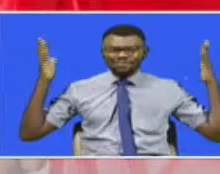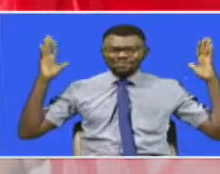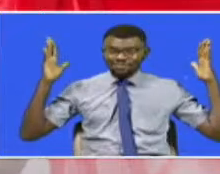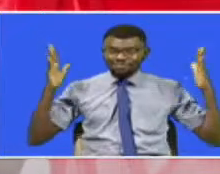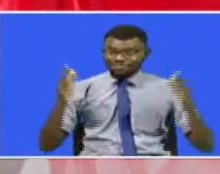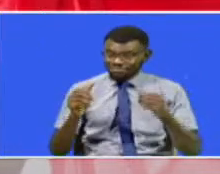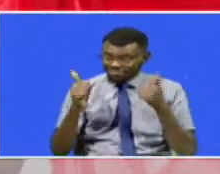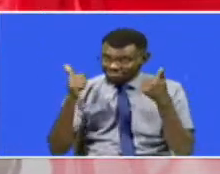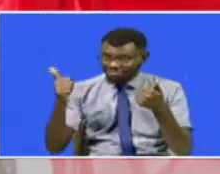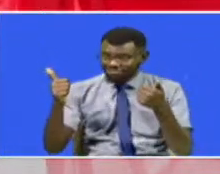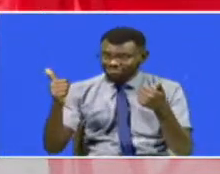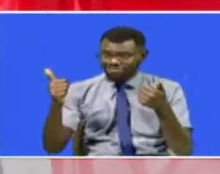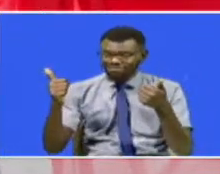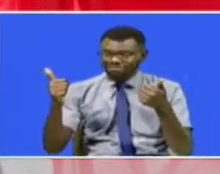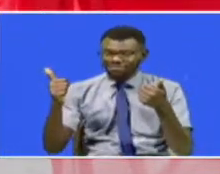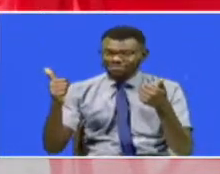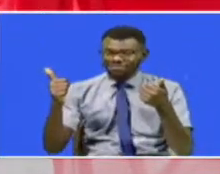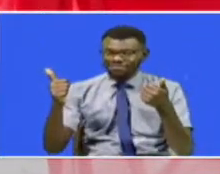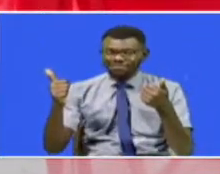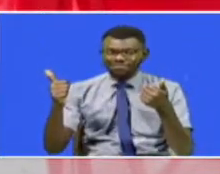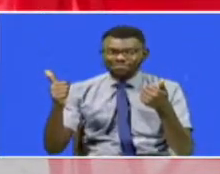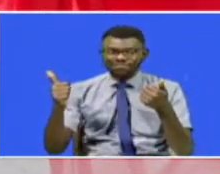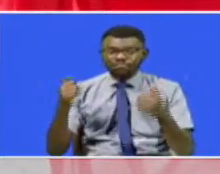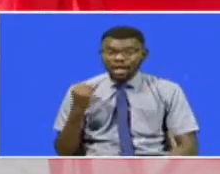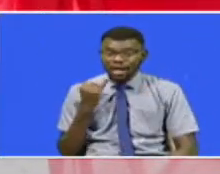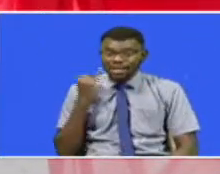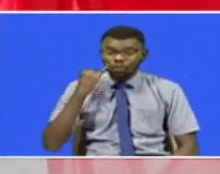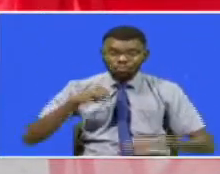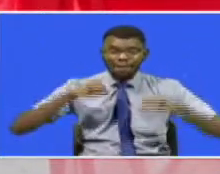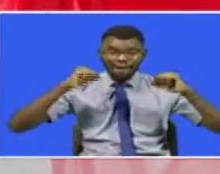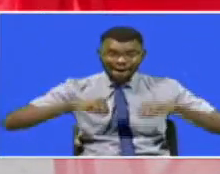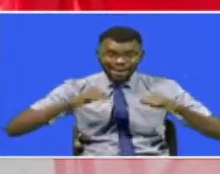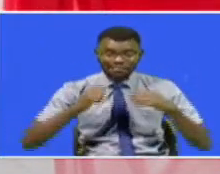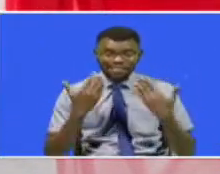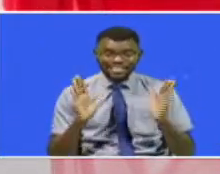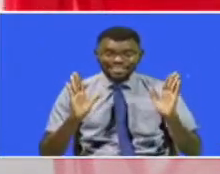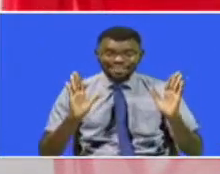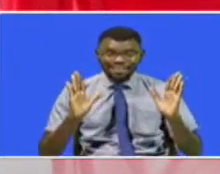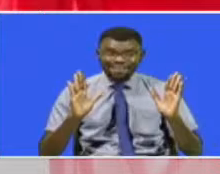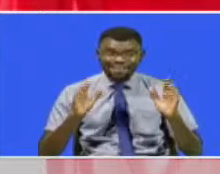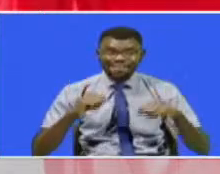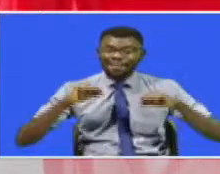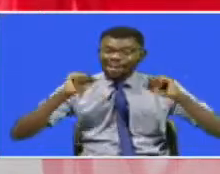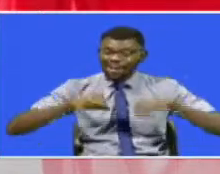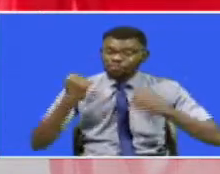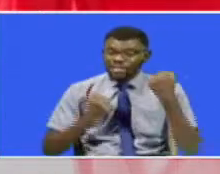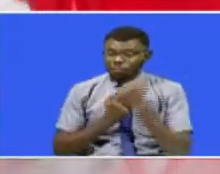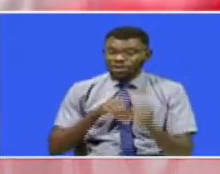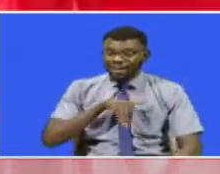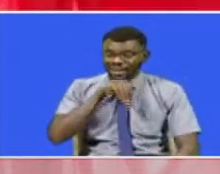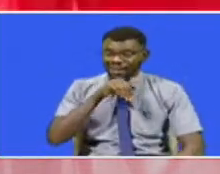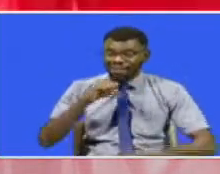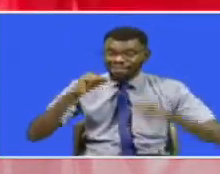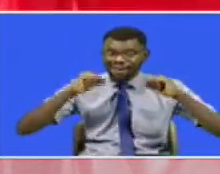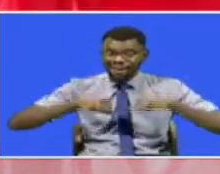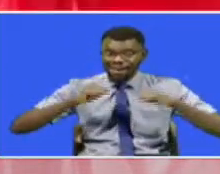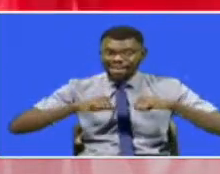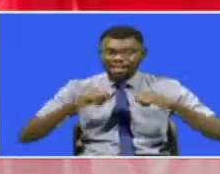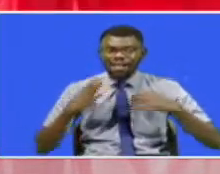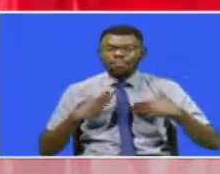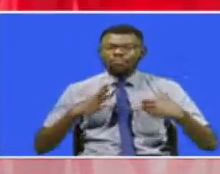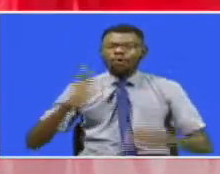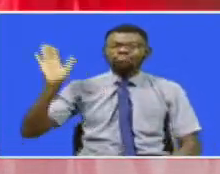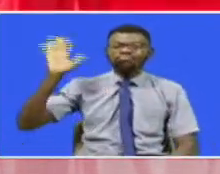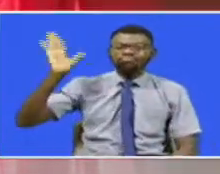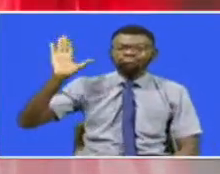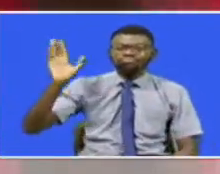Sini namna hiyo? Nakuru tumekubaliana, tutamshika mkono. Wacha nione kwa mikono,